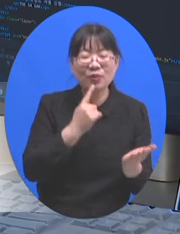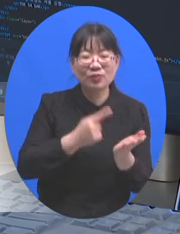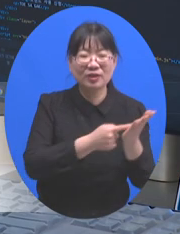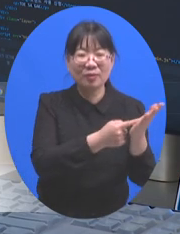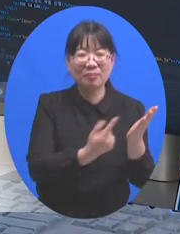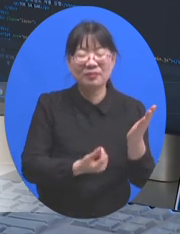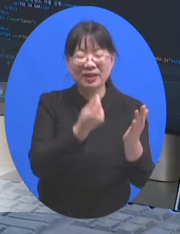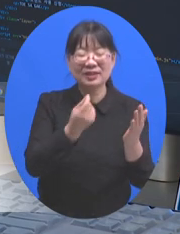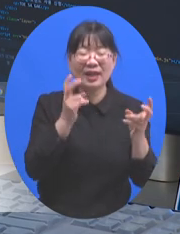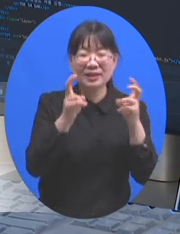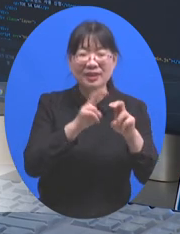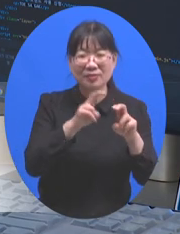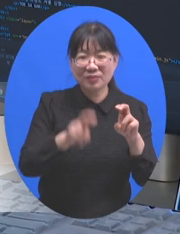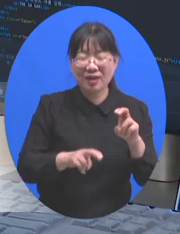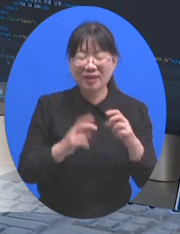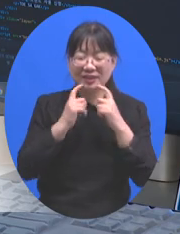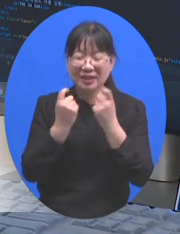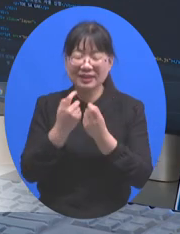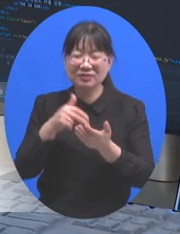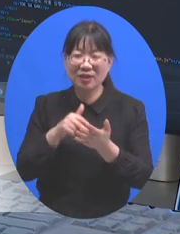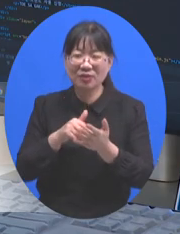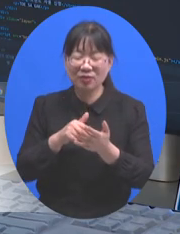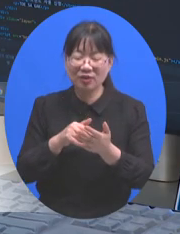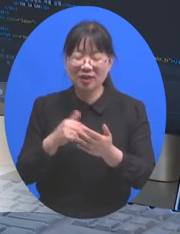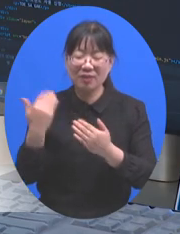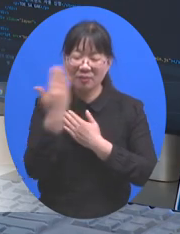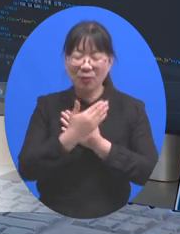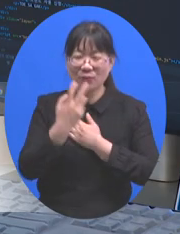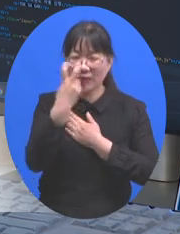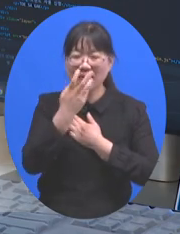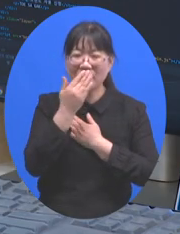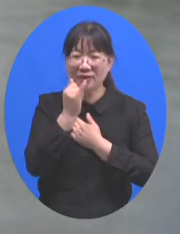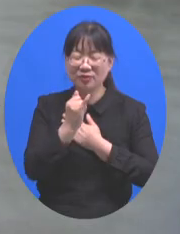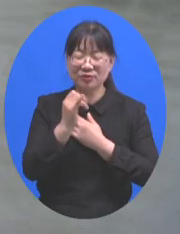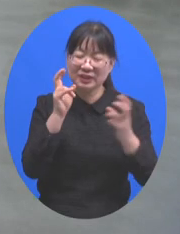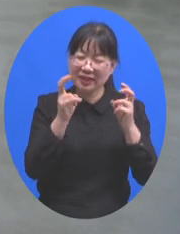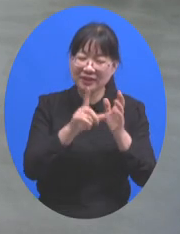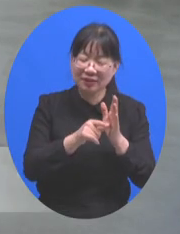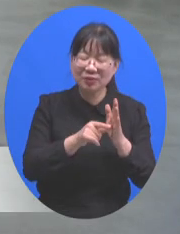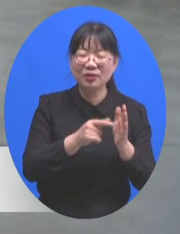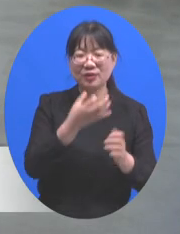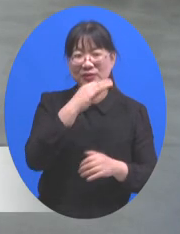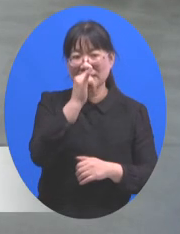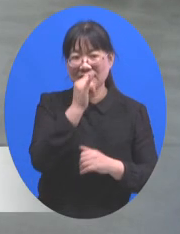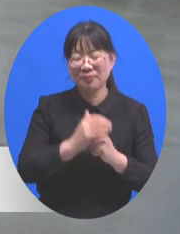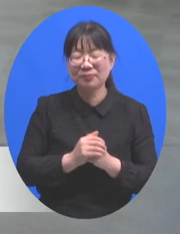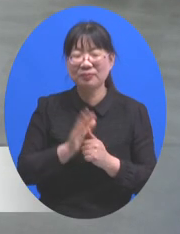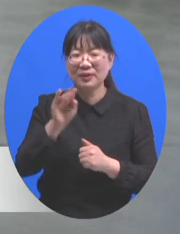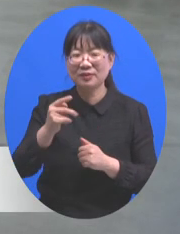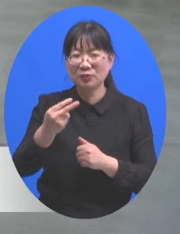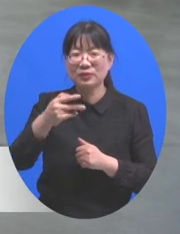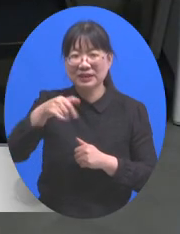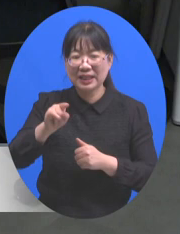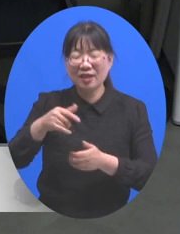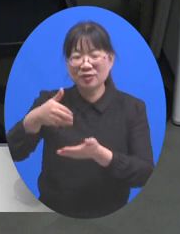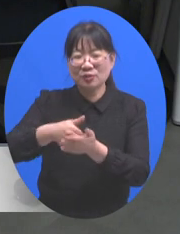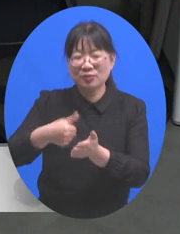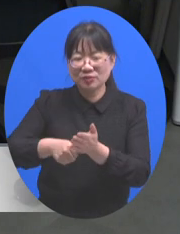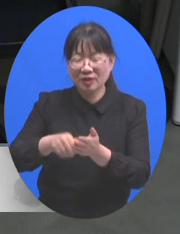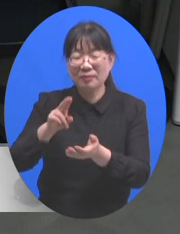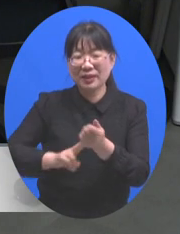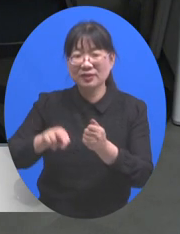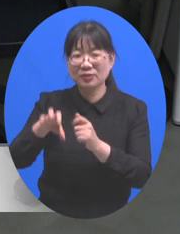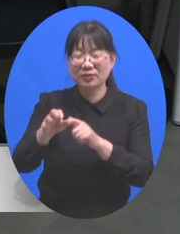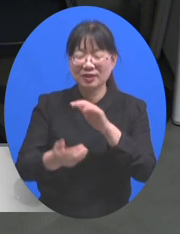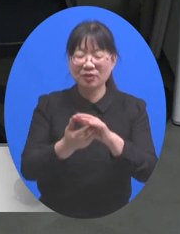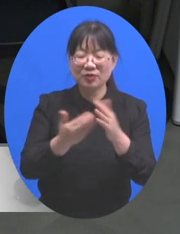있으니까 개인적으로 컨디션 관리가 되고 그게 또 업무에도 좋은 영향을 끼치는 것 같아요. 반도체 중고 장비를 유통하는 이곳은 최고의 근무 환경을